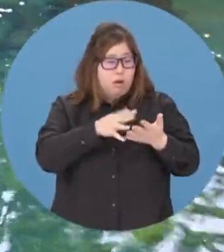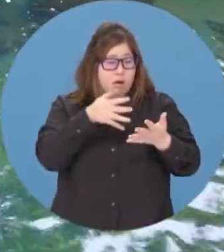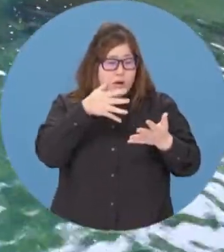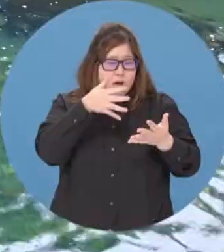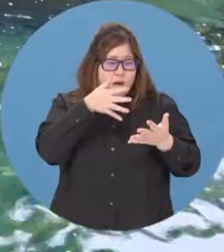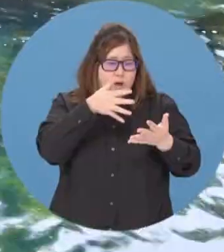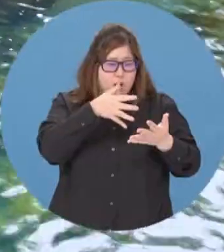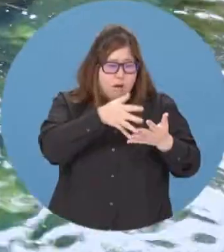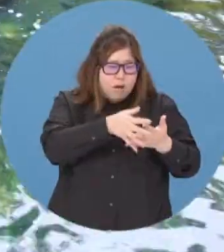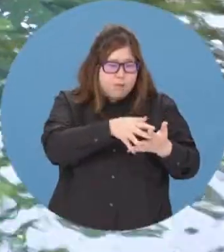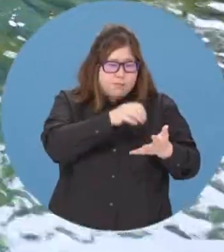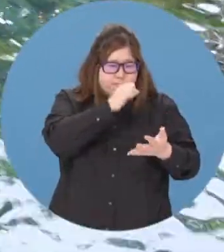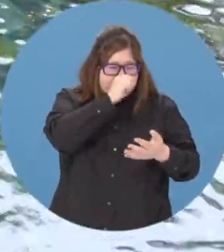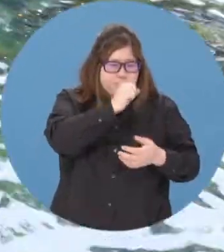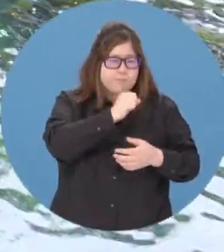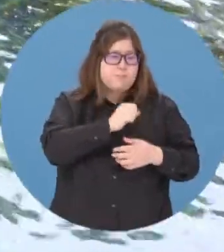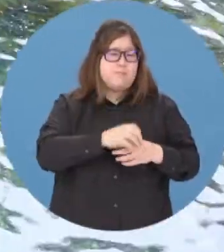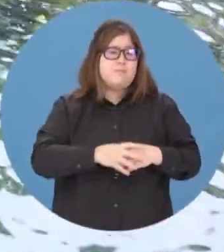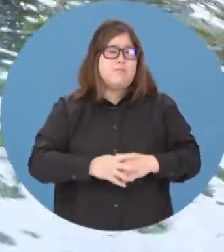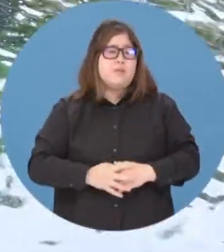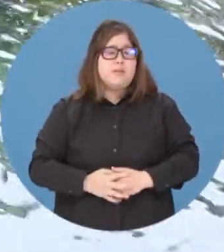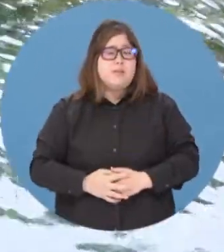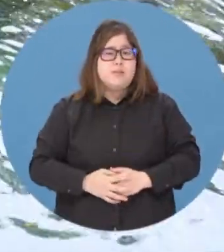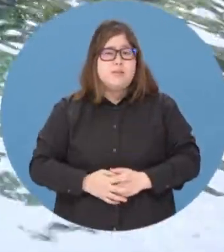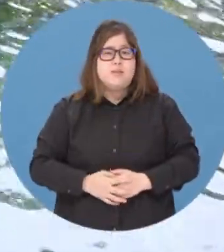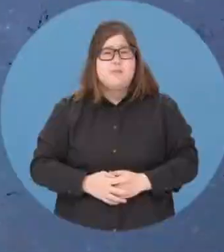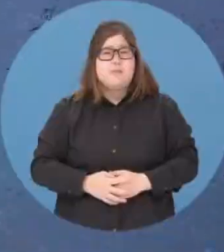透き通ってる。すごく綺麗。